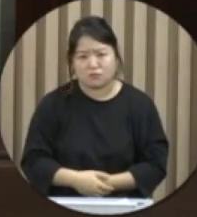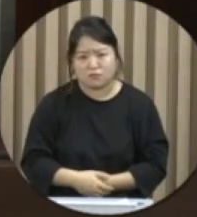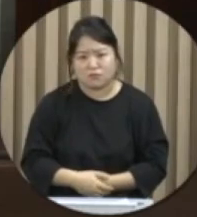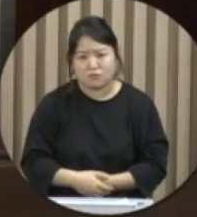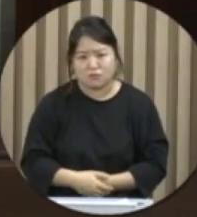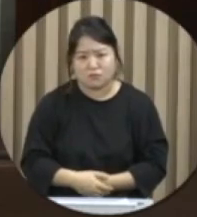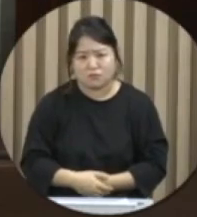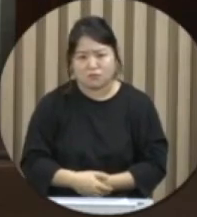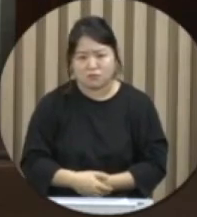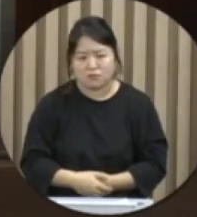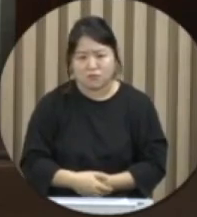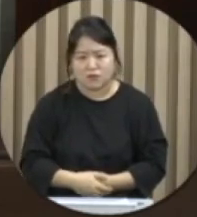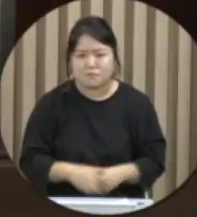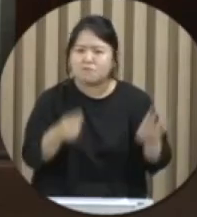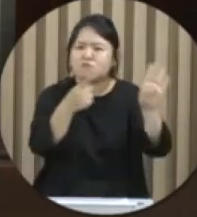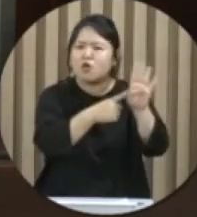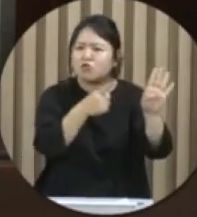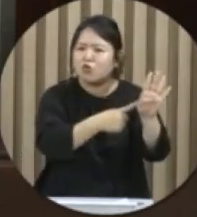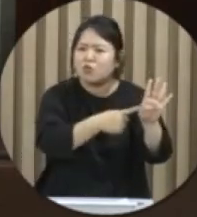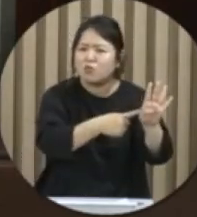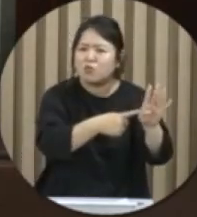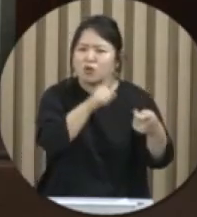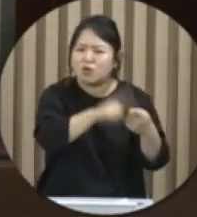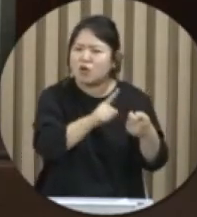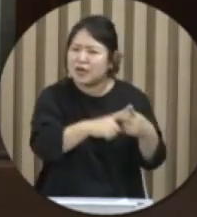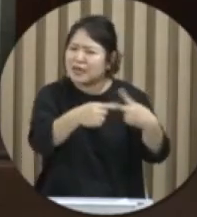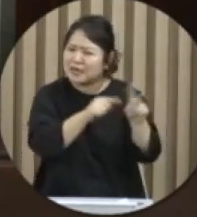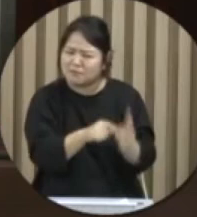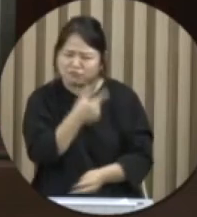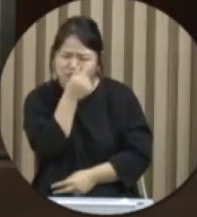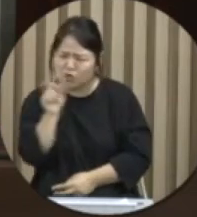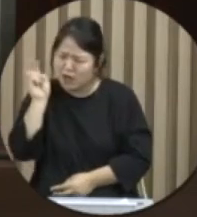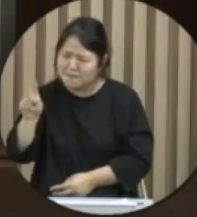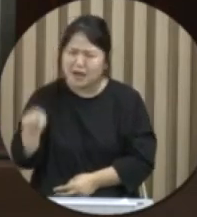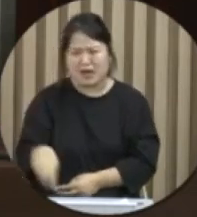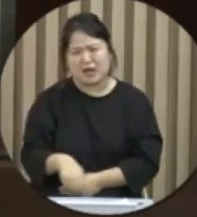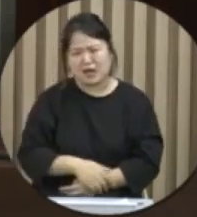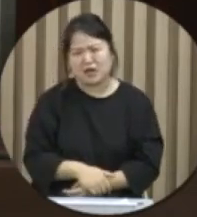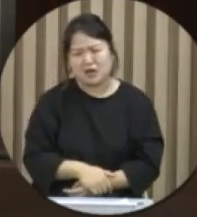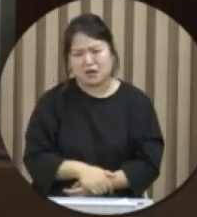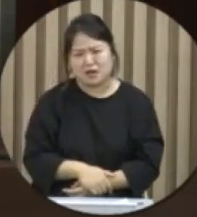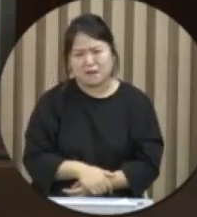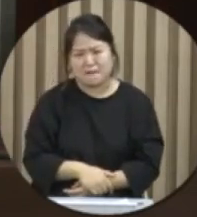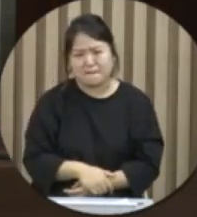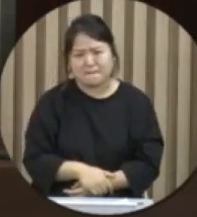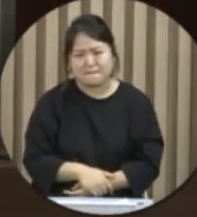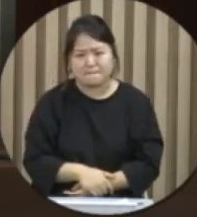아마도 평점에 대한 이해가 많이 부족하지 않았나 생각해 보게 됩니다